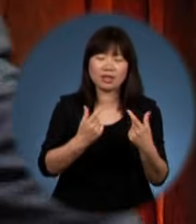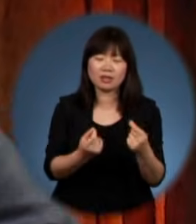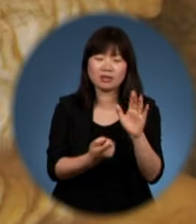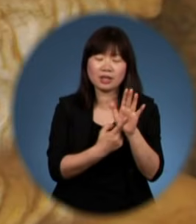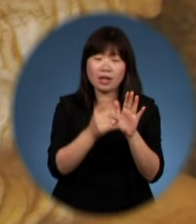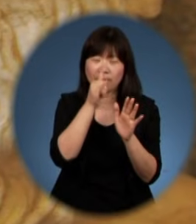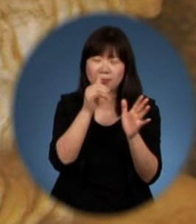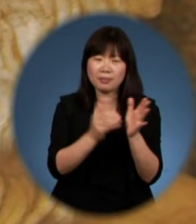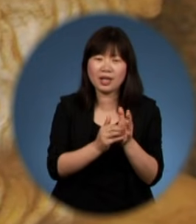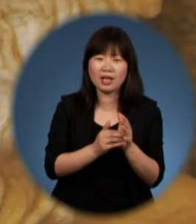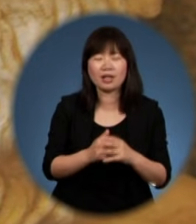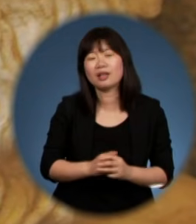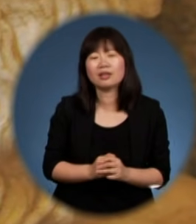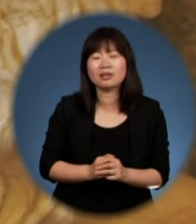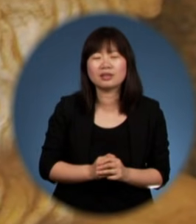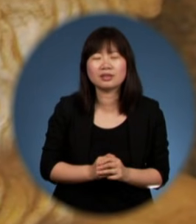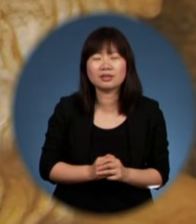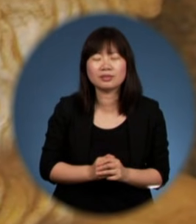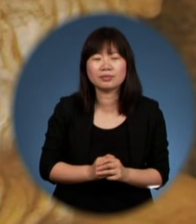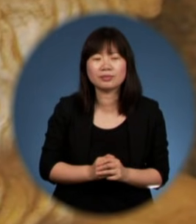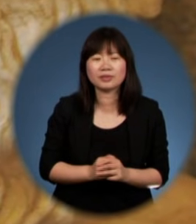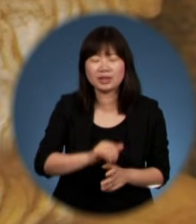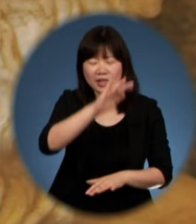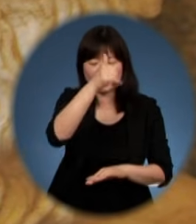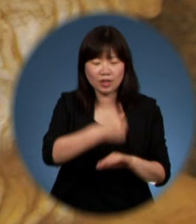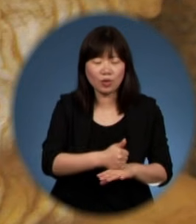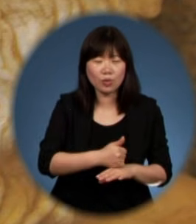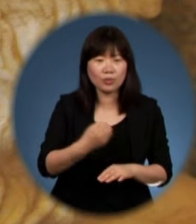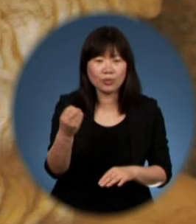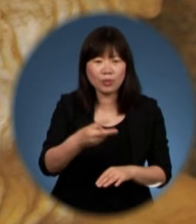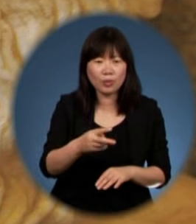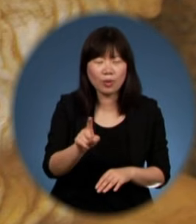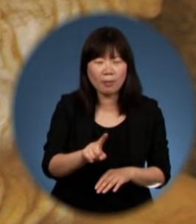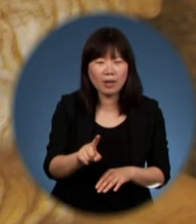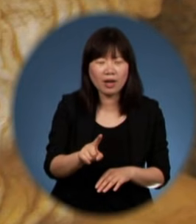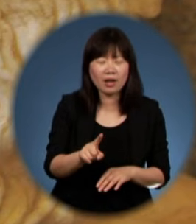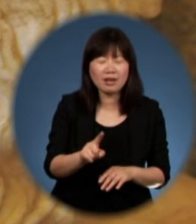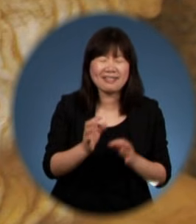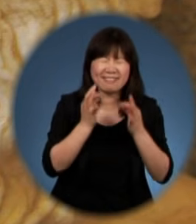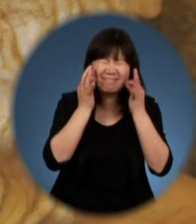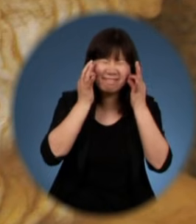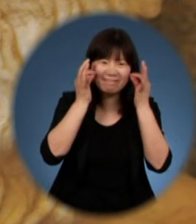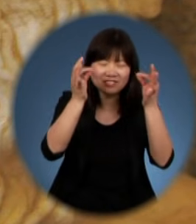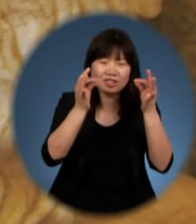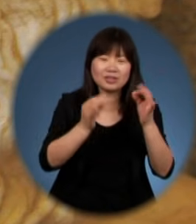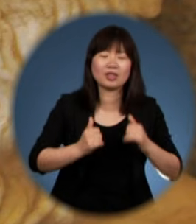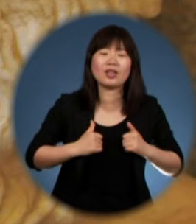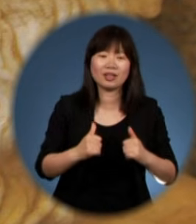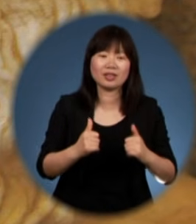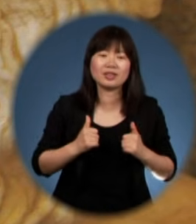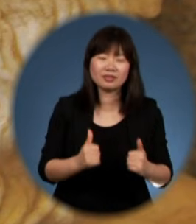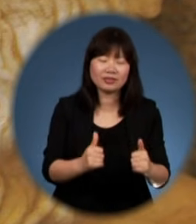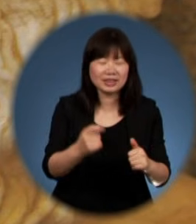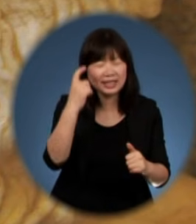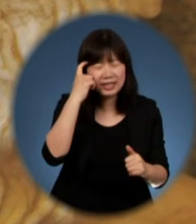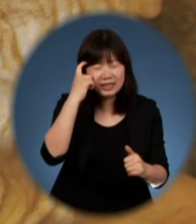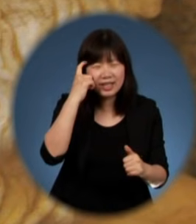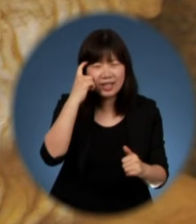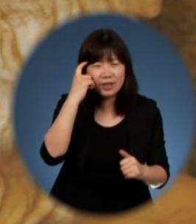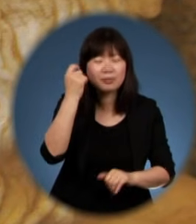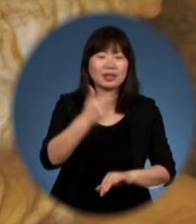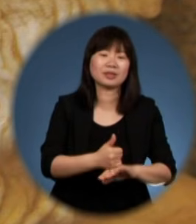나옵니다 인식할 수 있는 영역에서의 최종적으로 그리고 다 꼭 끝에 열심히 생각한 끝에